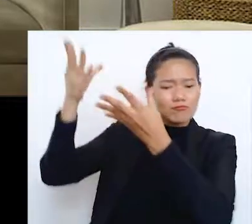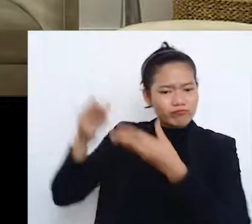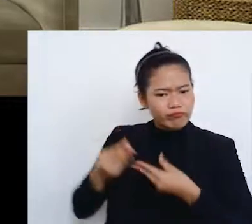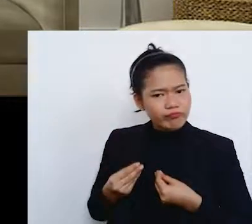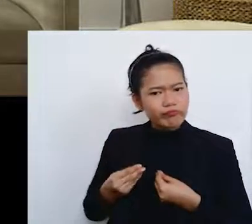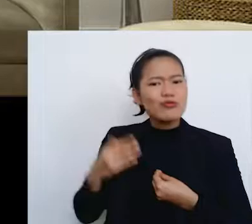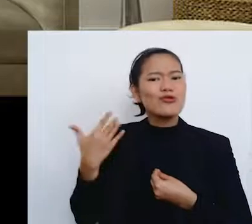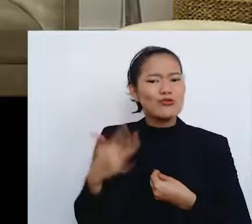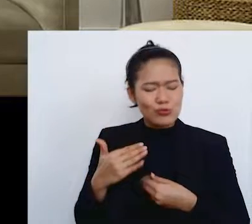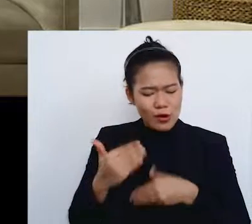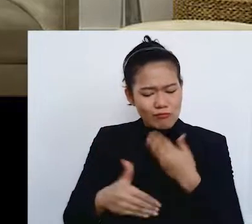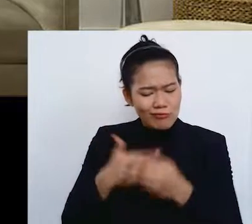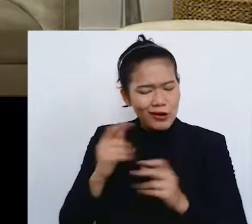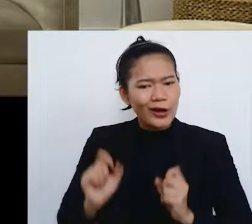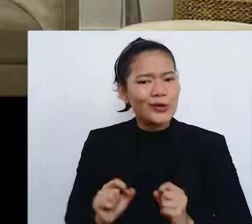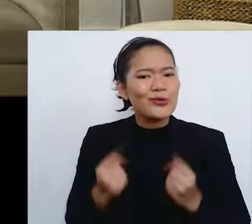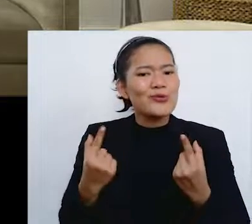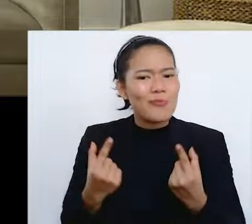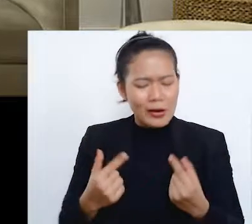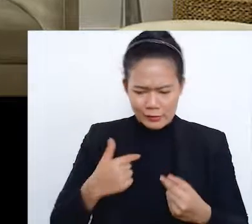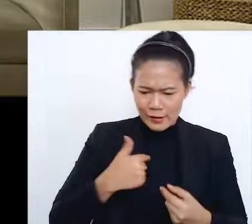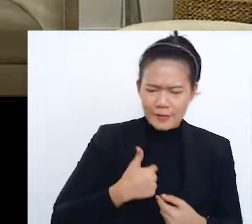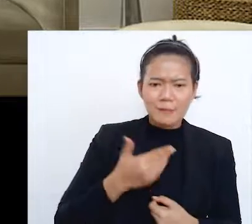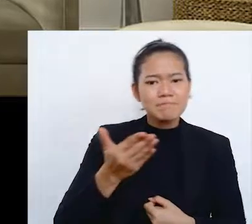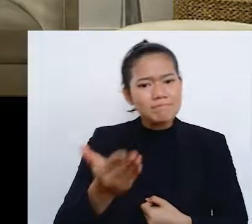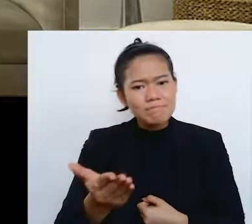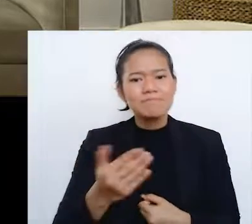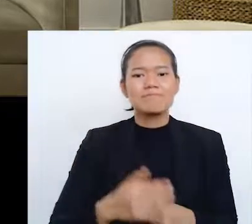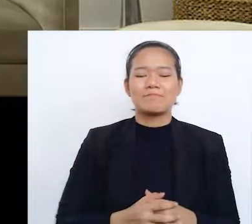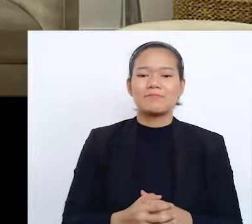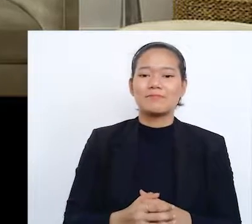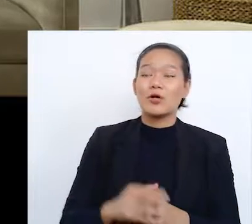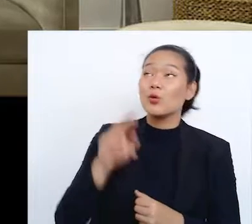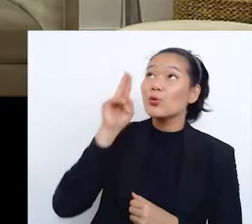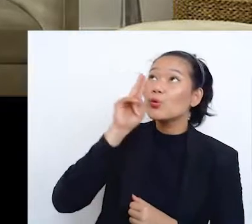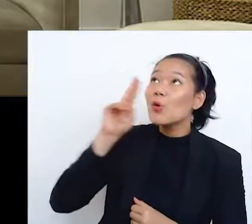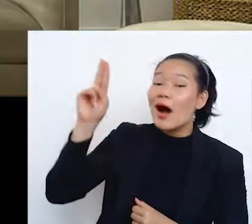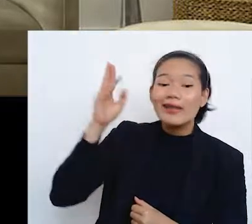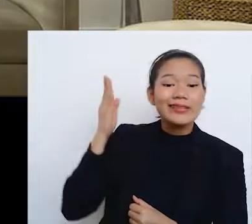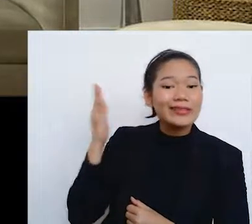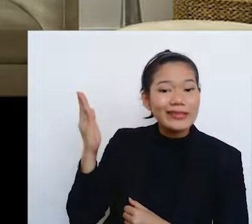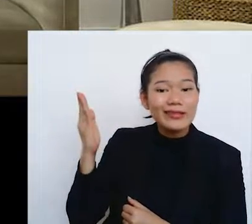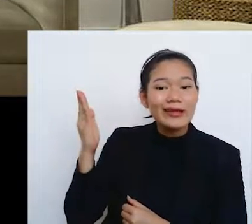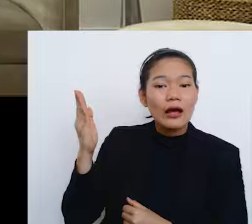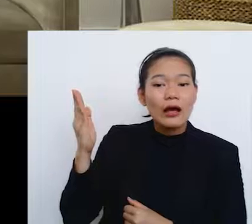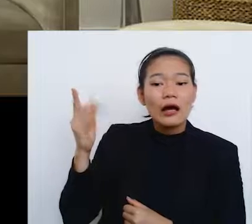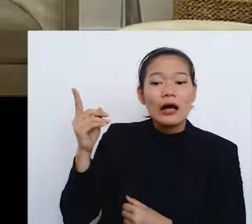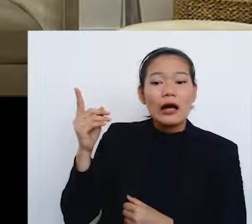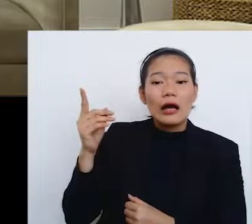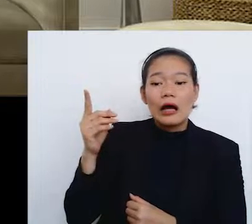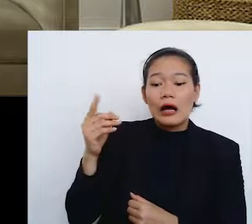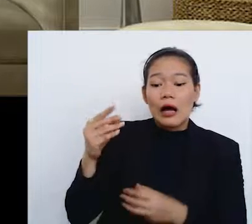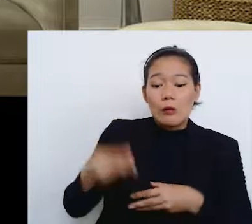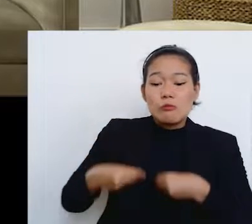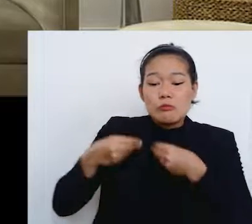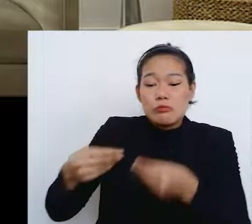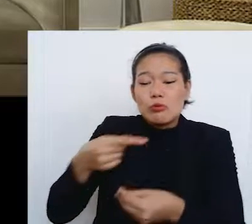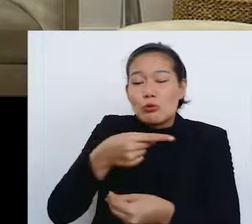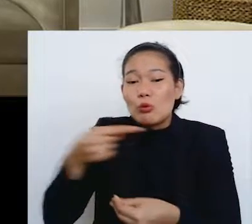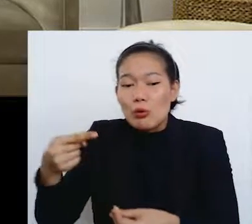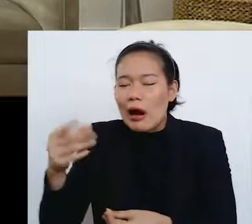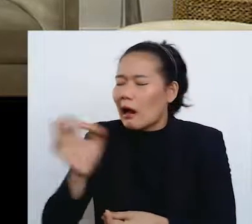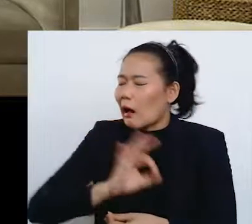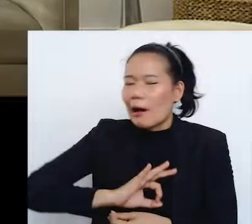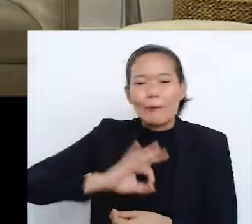Tuhan berikan di dalam kehidupan saudara dan saya. Tuhan itu tidak pernah kurang